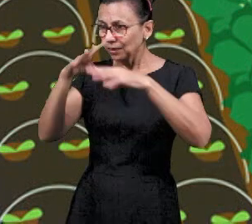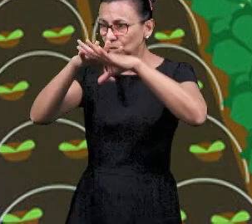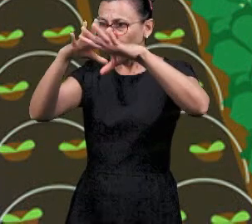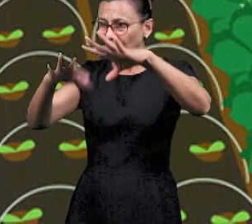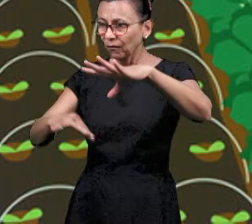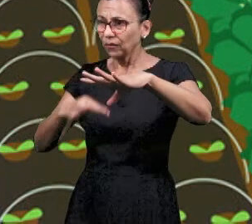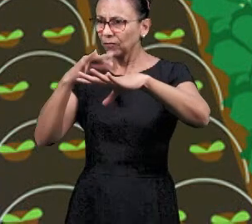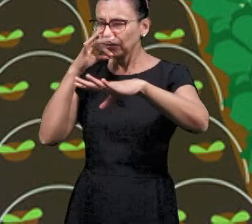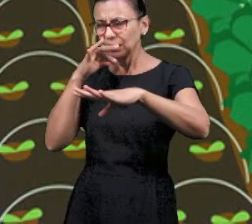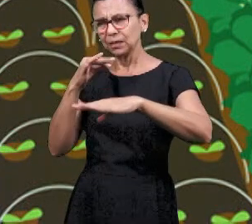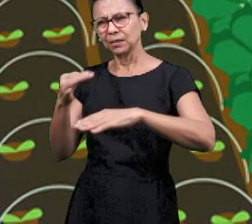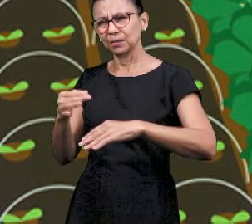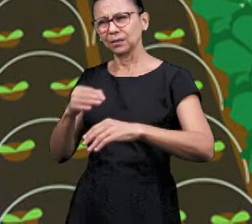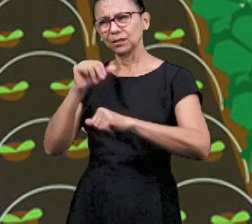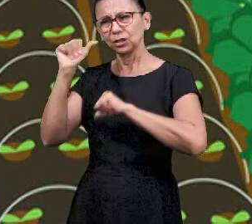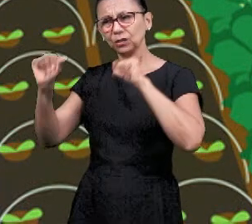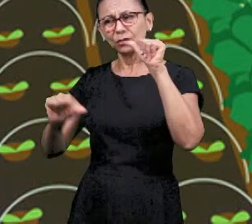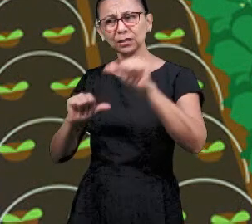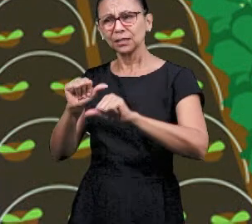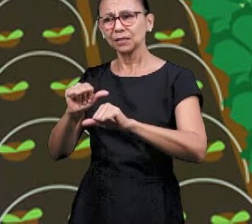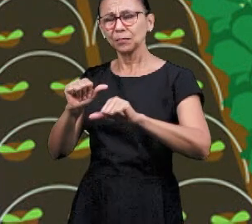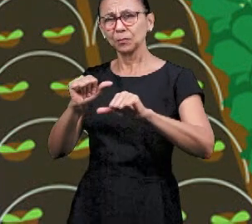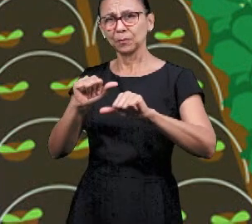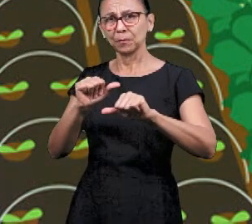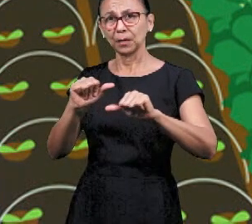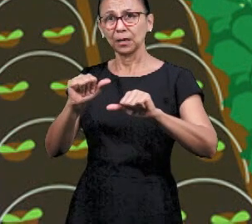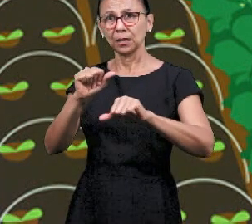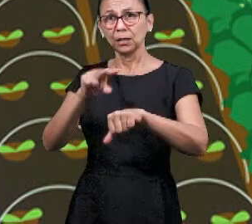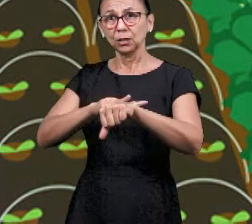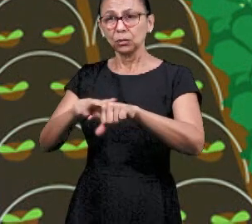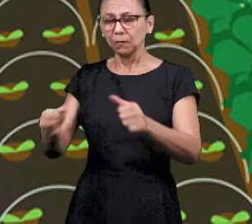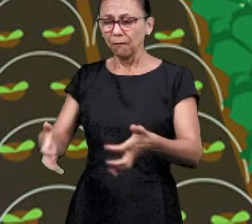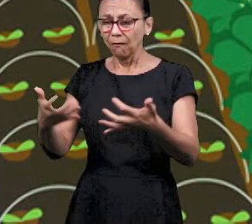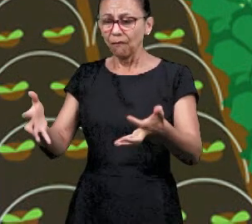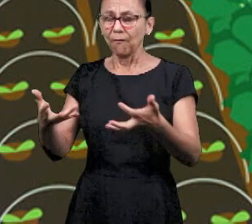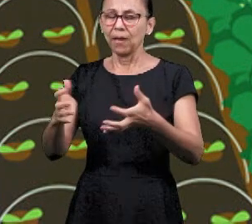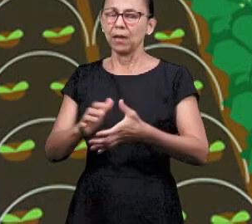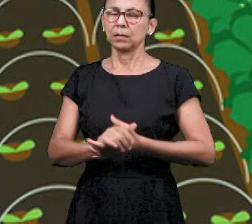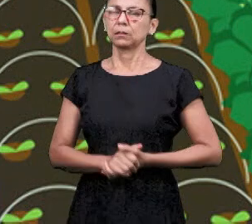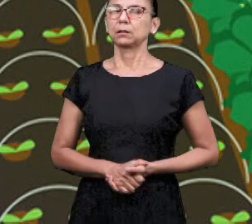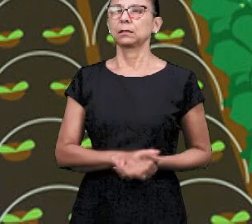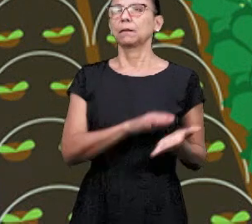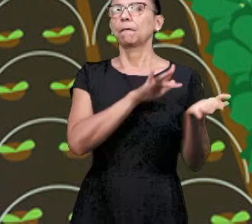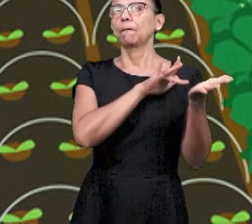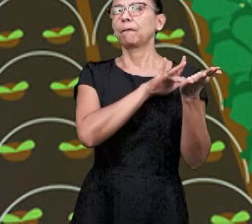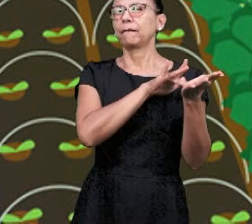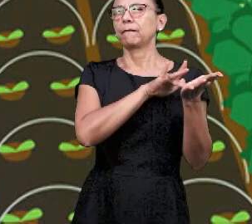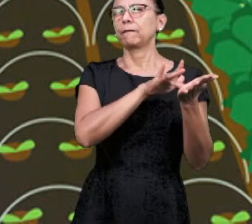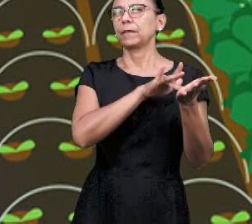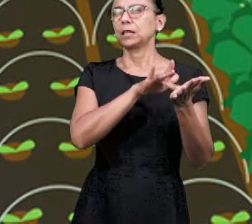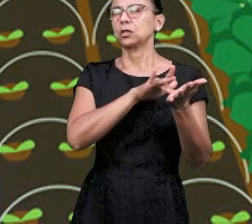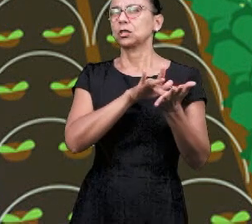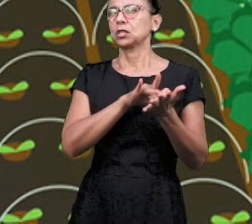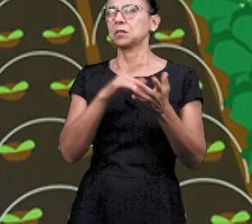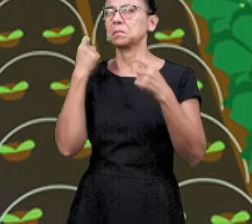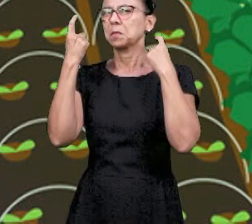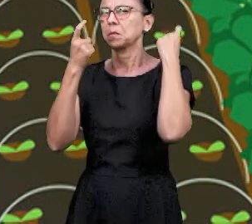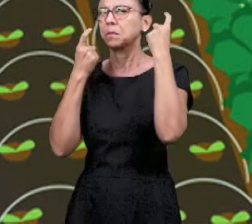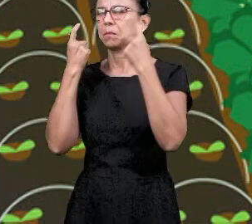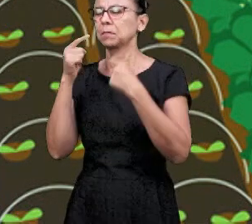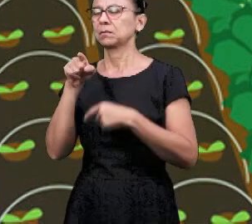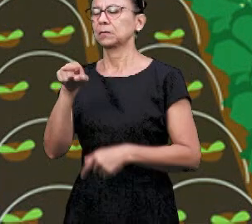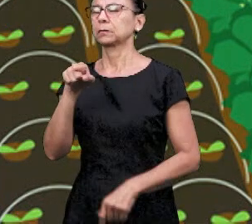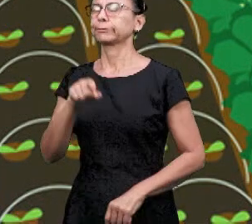je suis ton voisin. Il voulait dire à Naboth qu'il était à côté de lui, qu'il se préoccupait avec sa vie. Et cette proposition, nous recevons